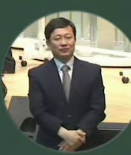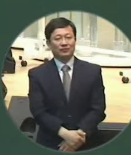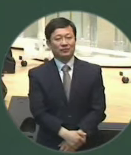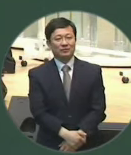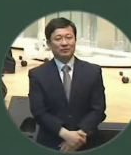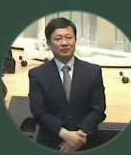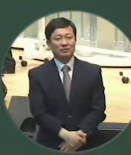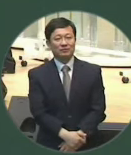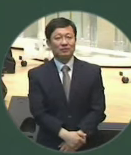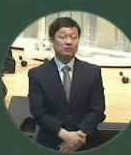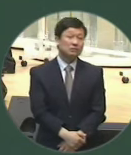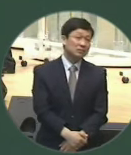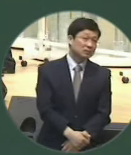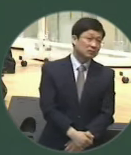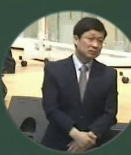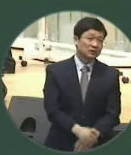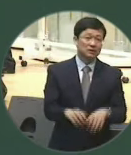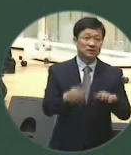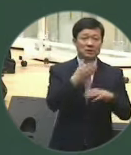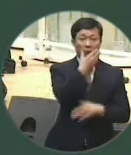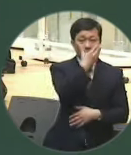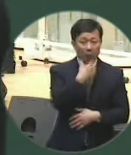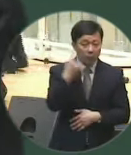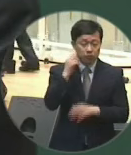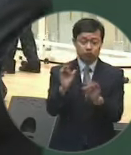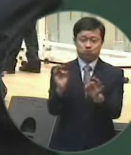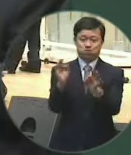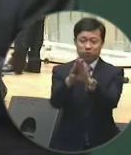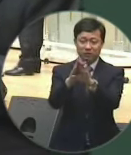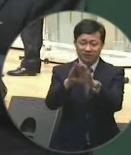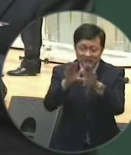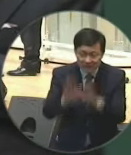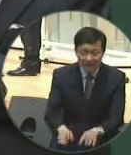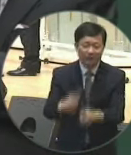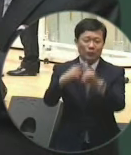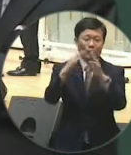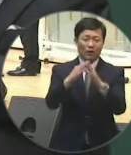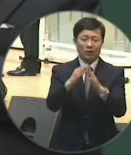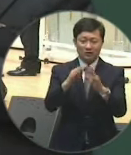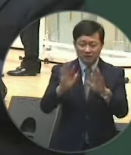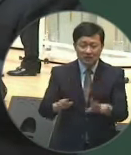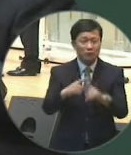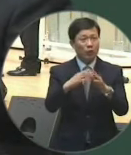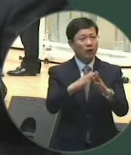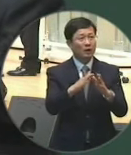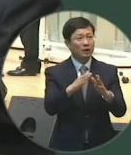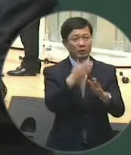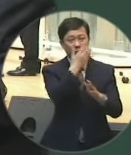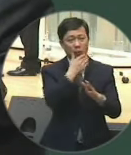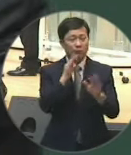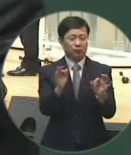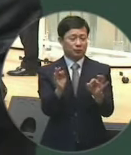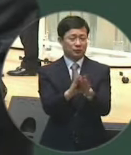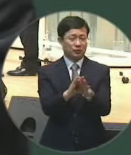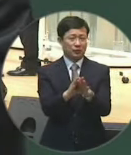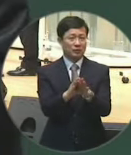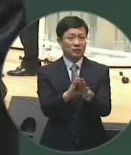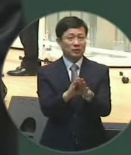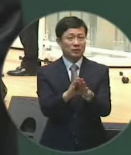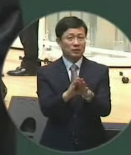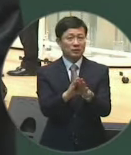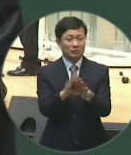복음 없어진 현대 교회. And now the contemporary church that totally lost. 어떻게 되겠습니까? The gospel. What's going to happen to them?